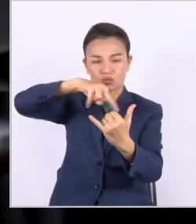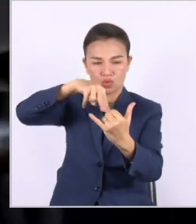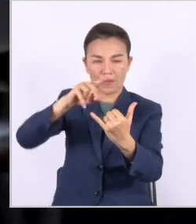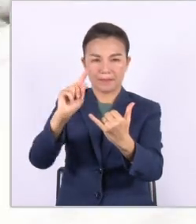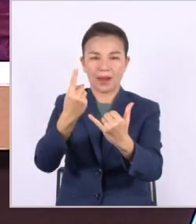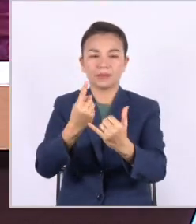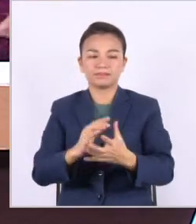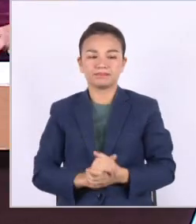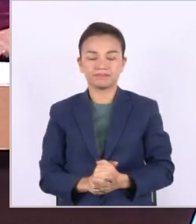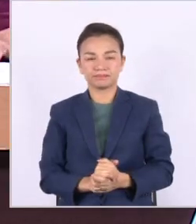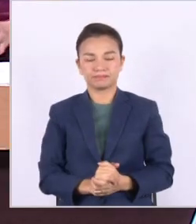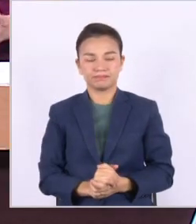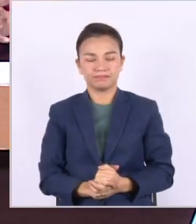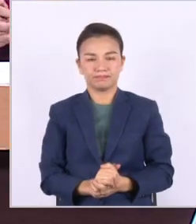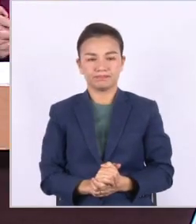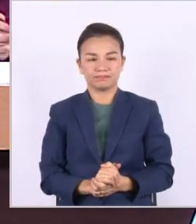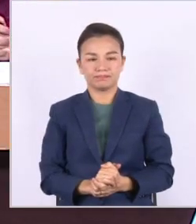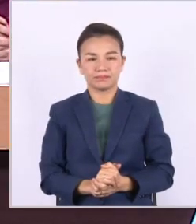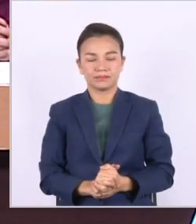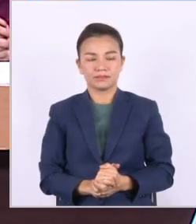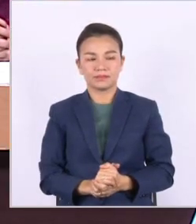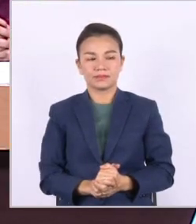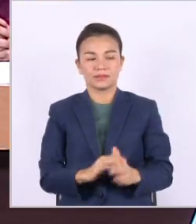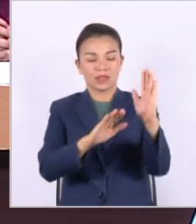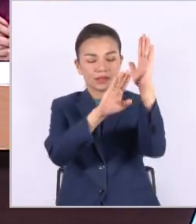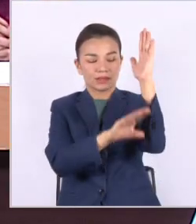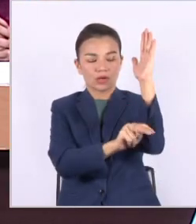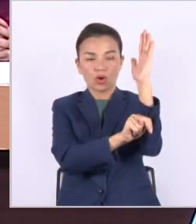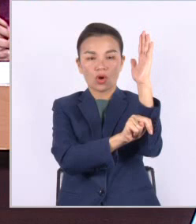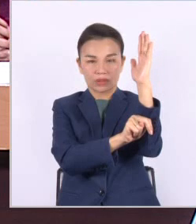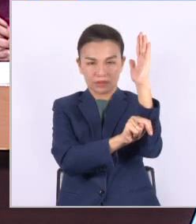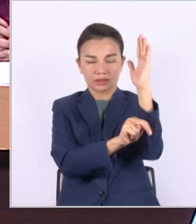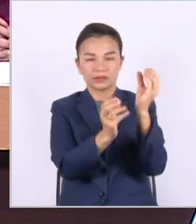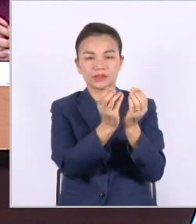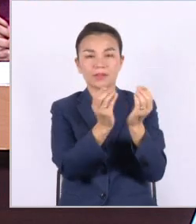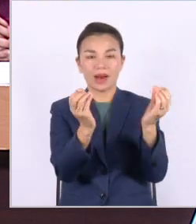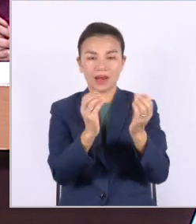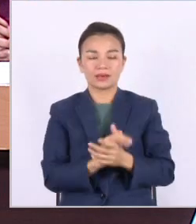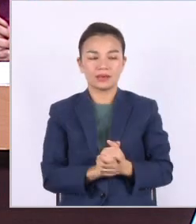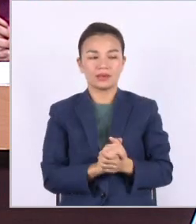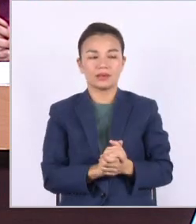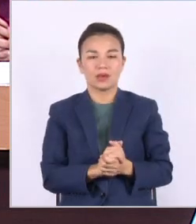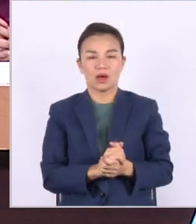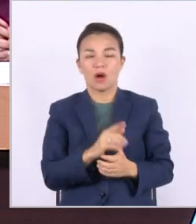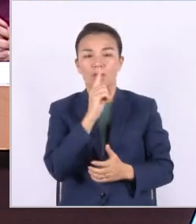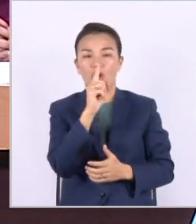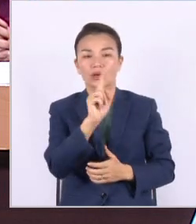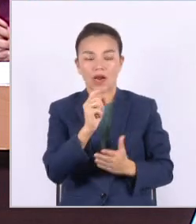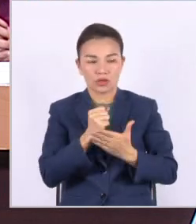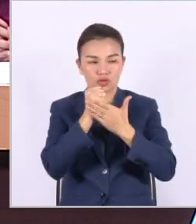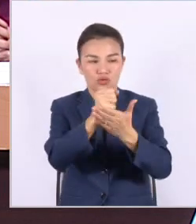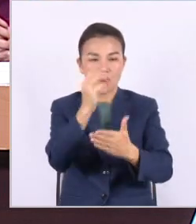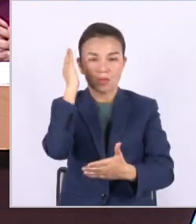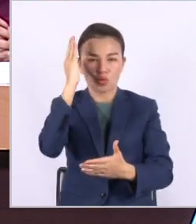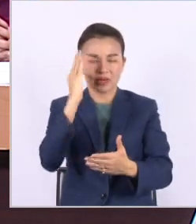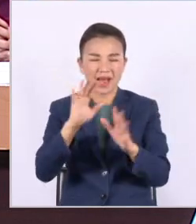จากพื้นที่จังหวัดระยองคุณผู้ชมคะไปดูจังหวัดนครศรีธรรมราชเหตุการณ์นี้เนี่ยต้องเร่งเข้าไปช่วยเหลือชายคนนึงน่าจะป่วยทางจิต